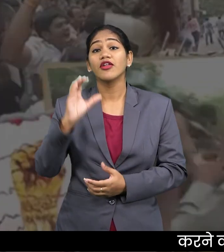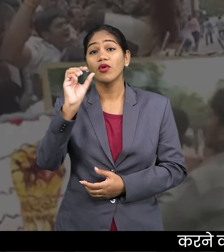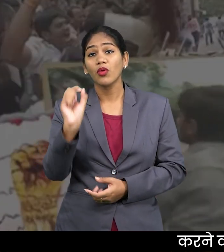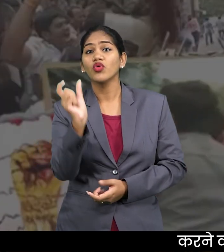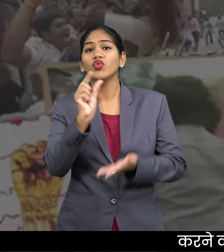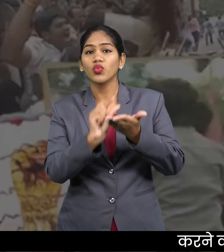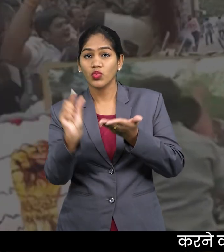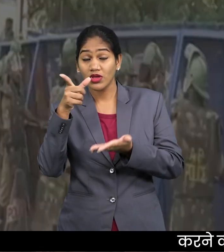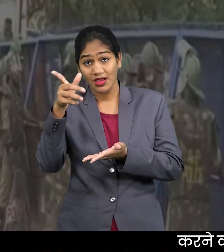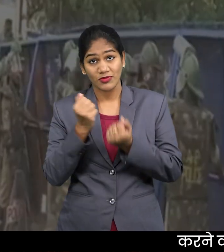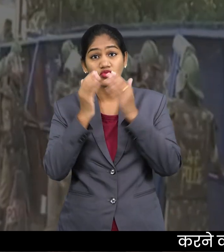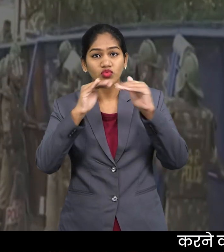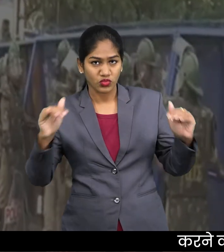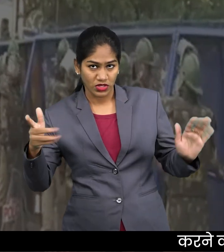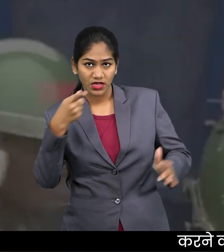करते हुए कहा कि